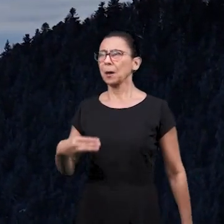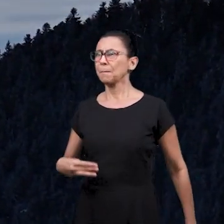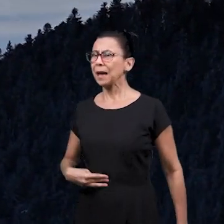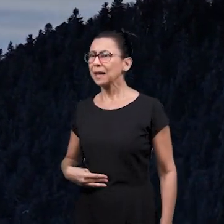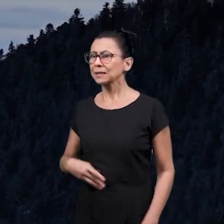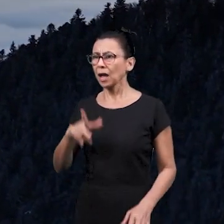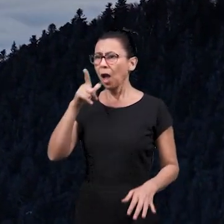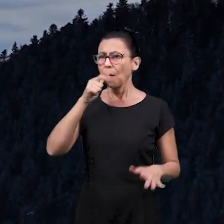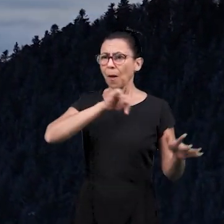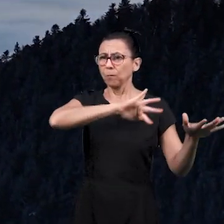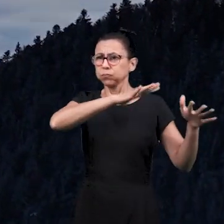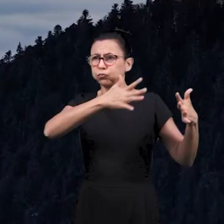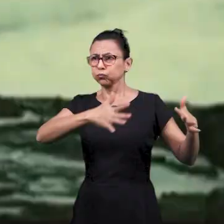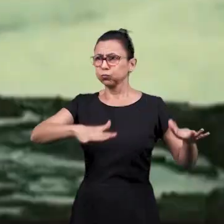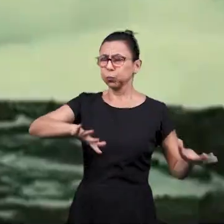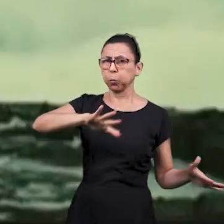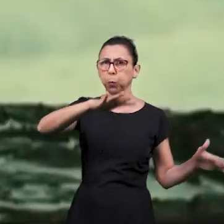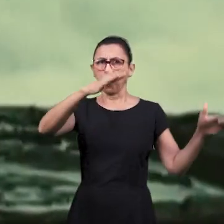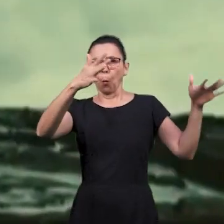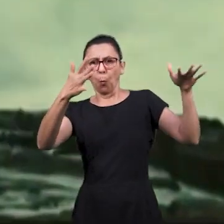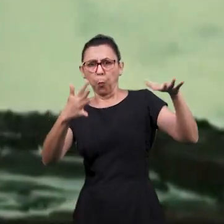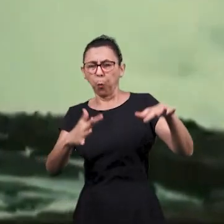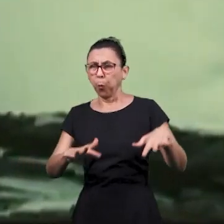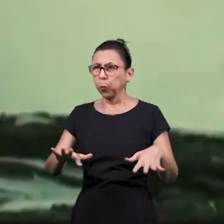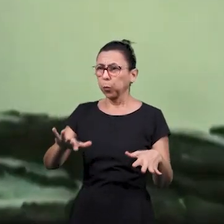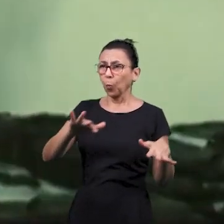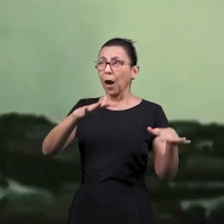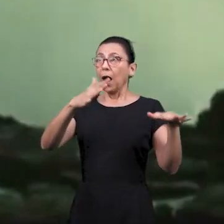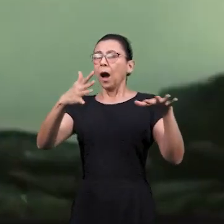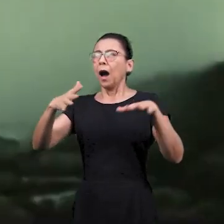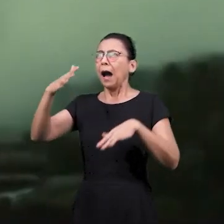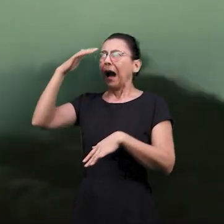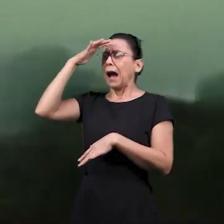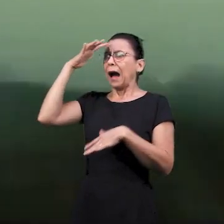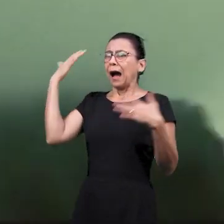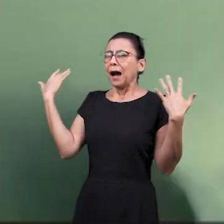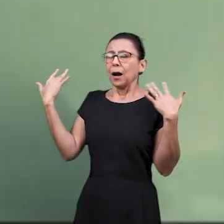Буря Господь завывает, как страшен сердитый гул.